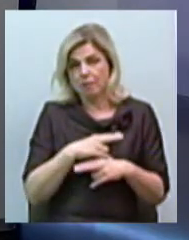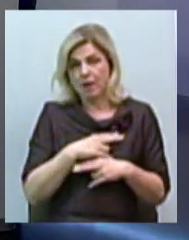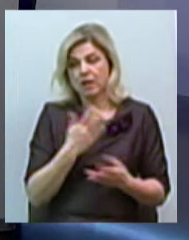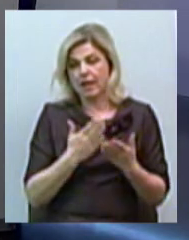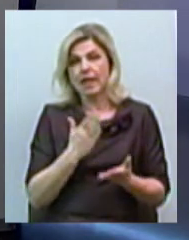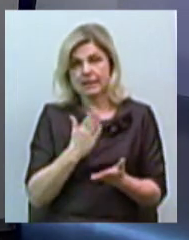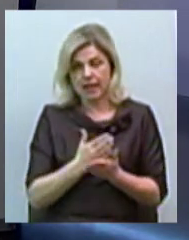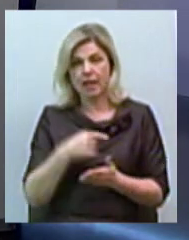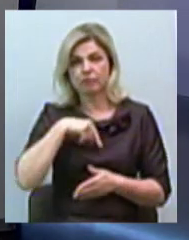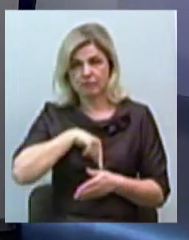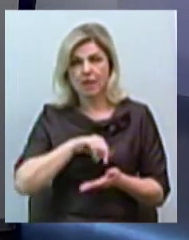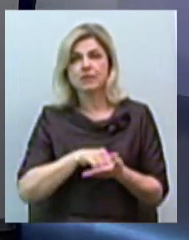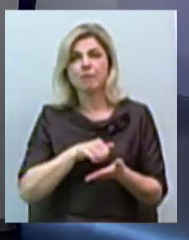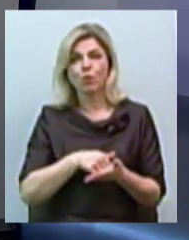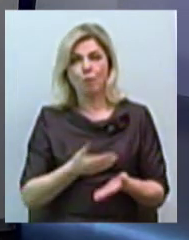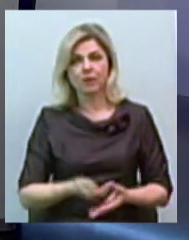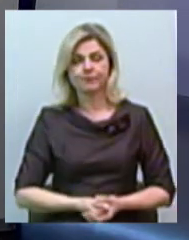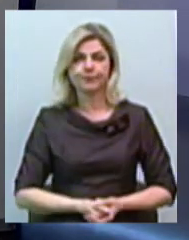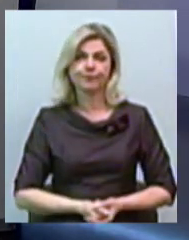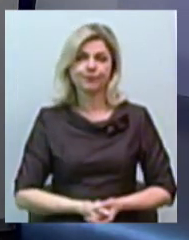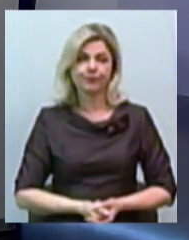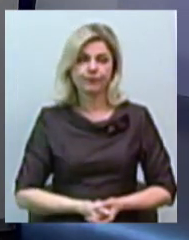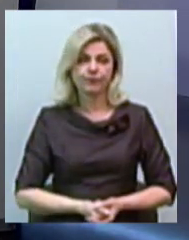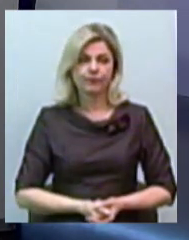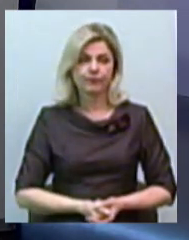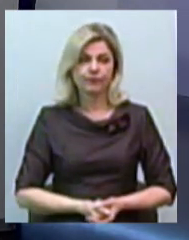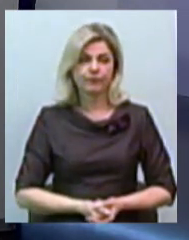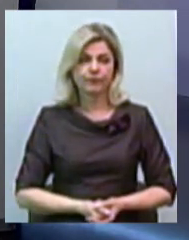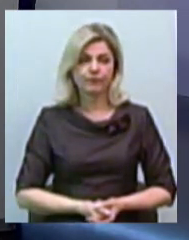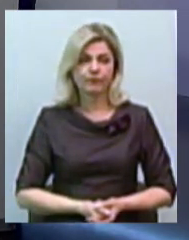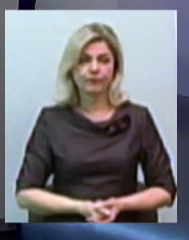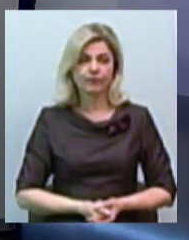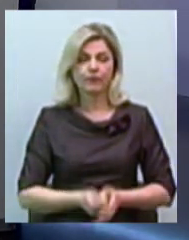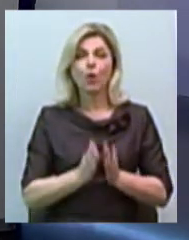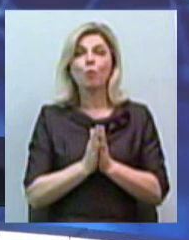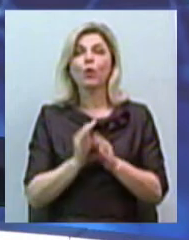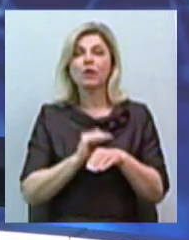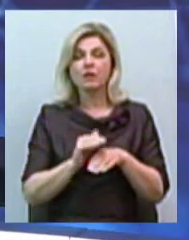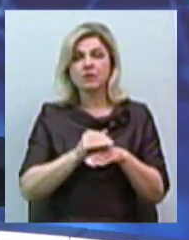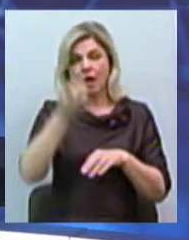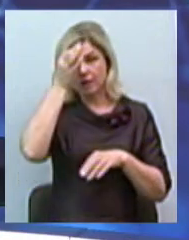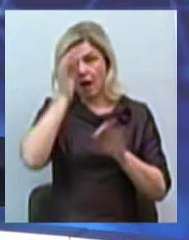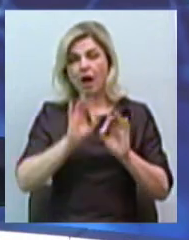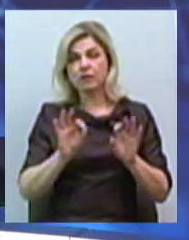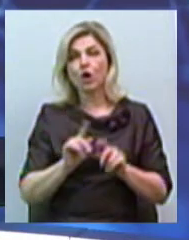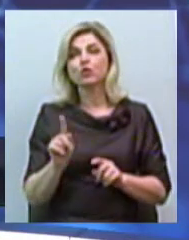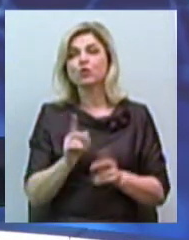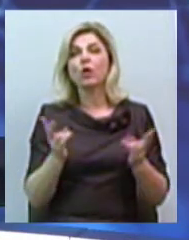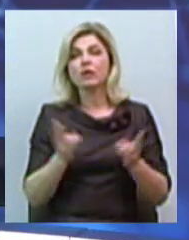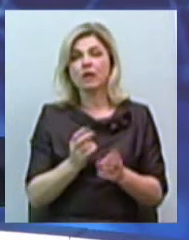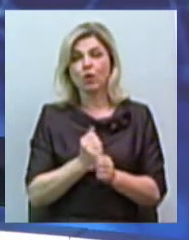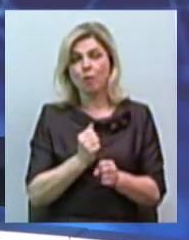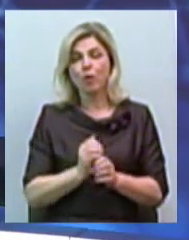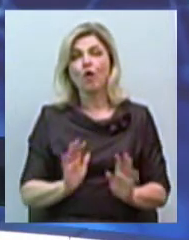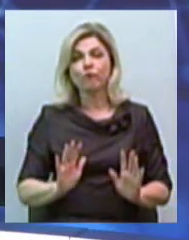сказу? Якщо так, так. Будь ласка, нагадайте, що потрібно робити, якщо станеш жертвою